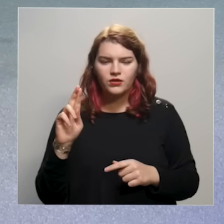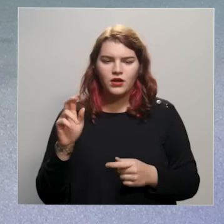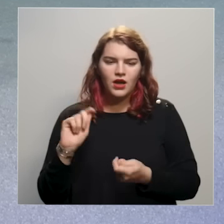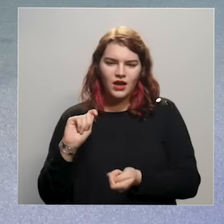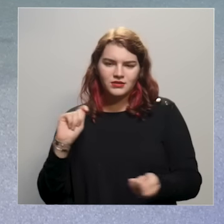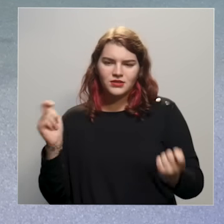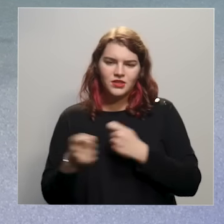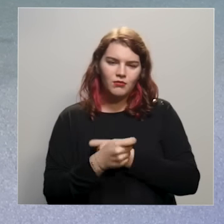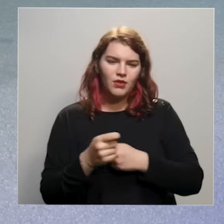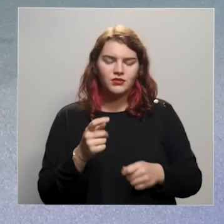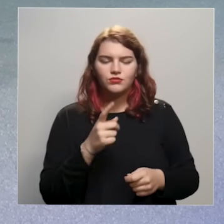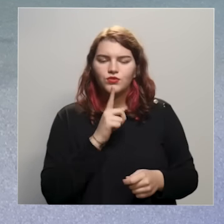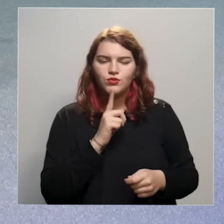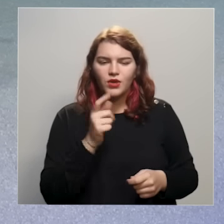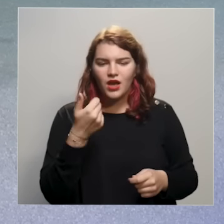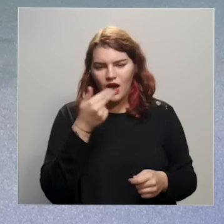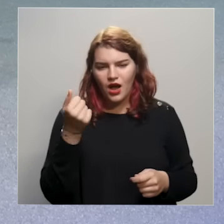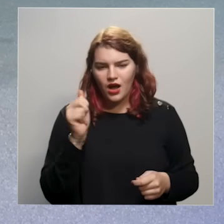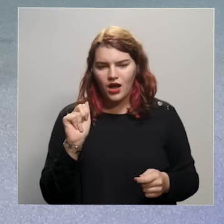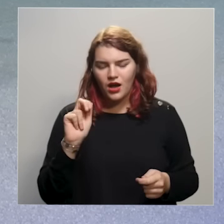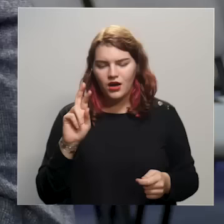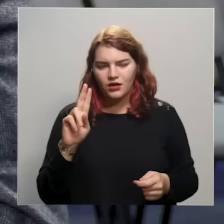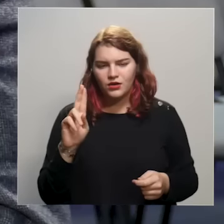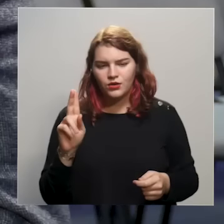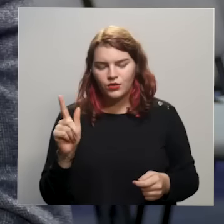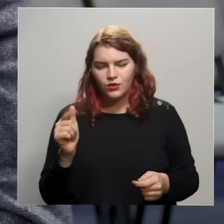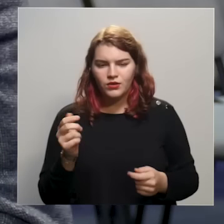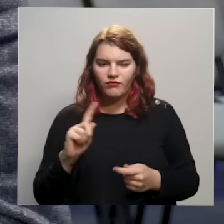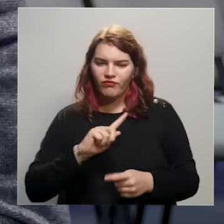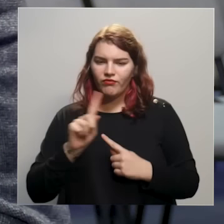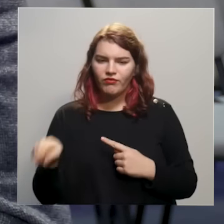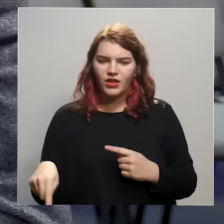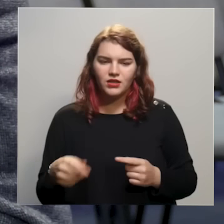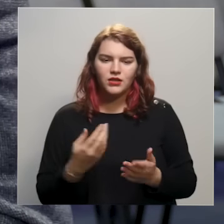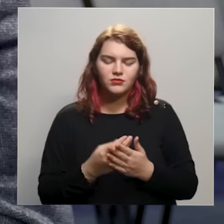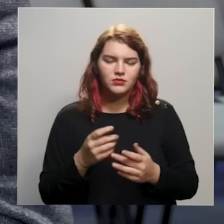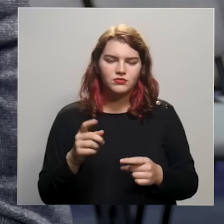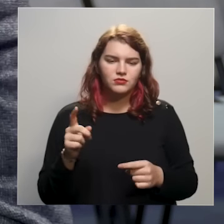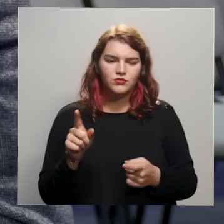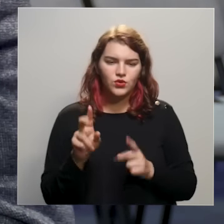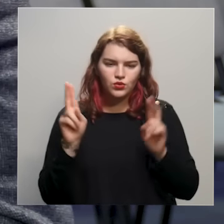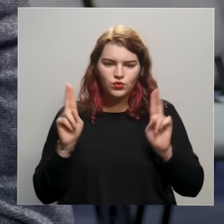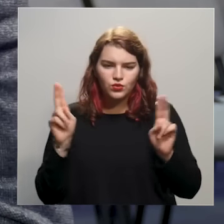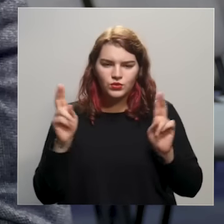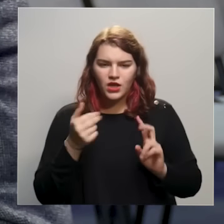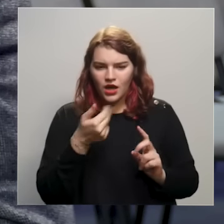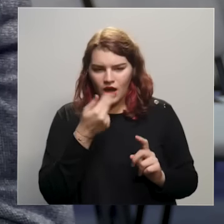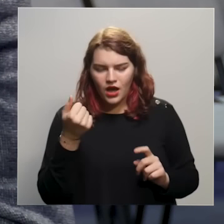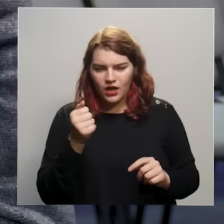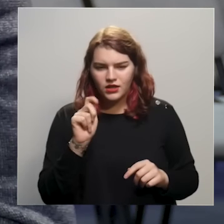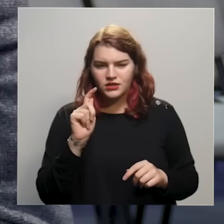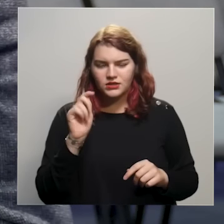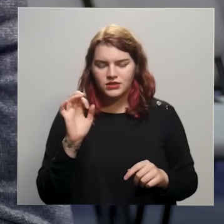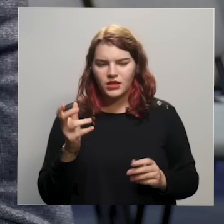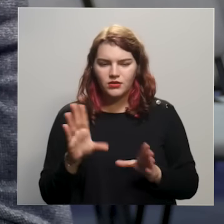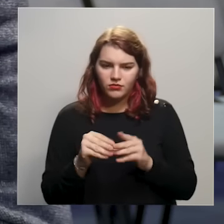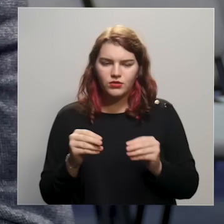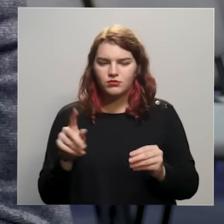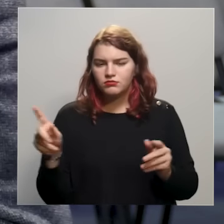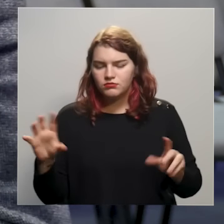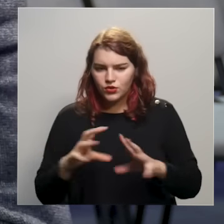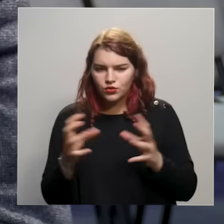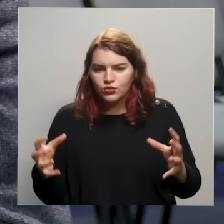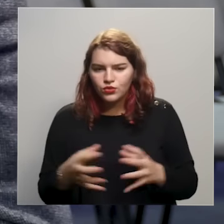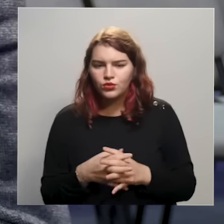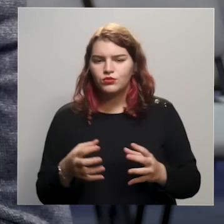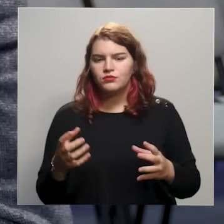spune. Așa este. Spuneți-ne. Păi veneam de la o nuntă de lângă Hațec, de la Pui. Cu băieții, Pui, cu grupul. Cu băieții, da, bineînțeles, cu